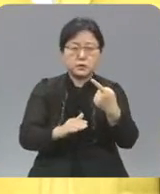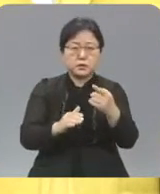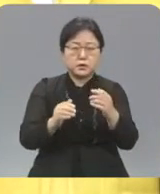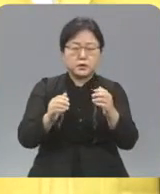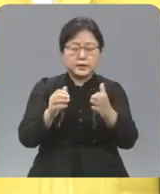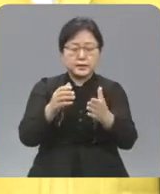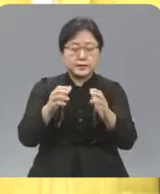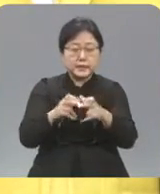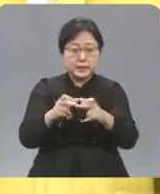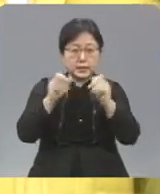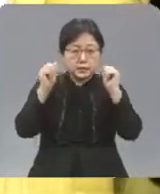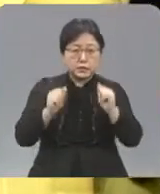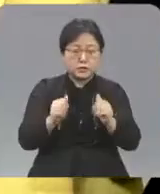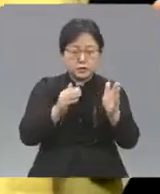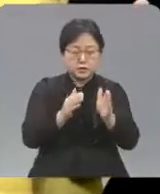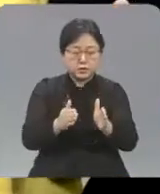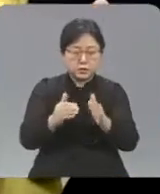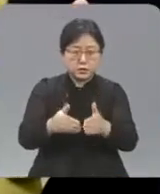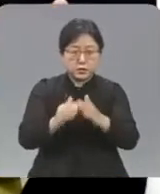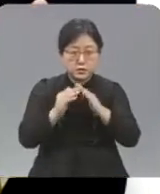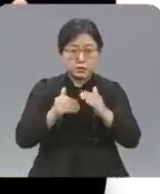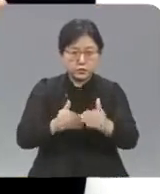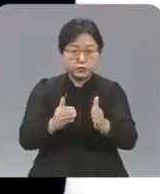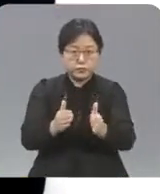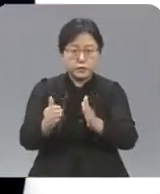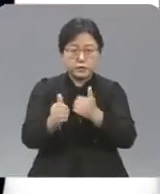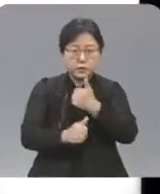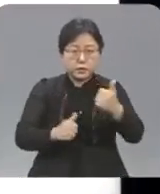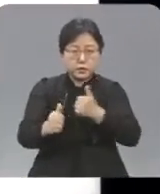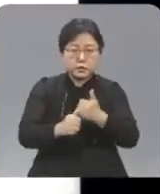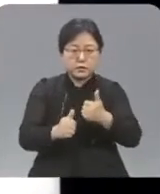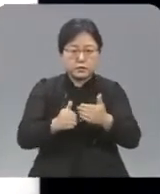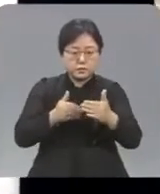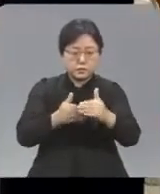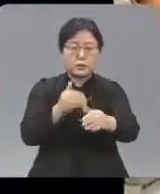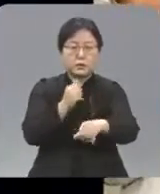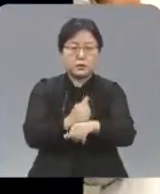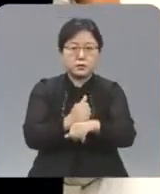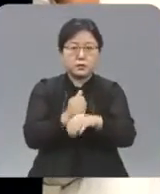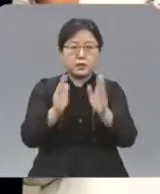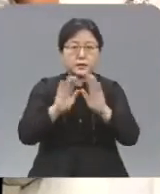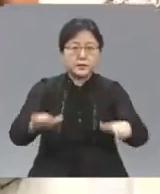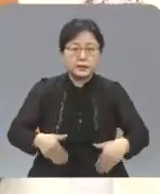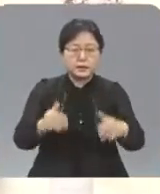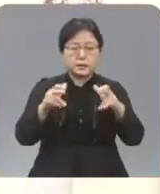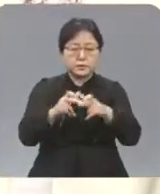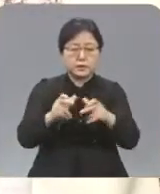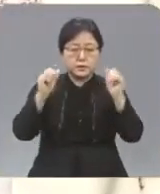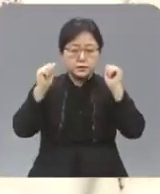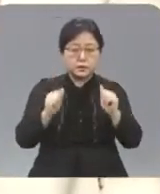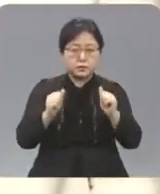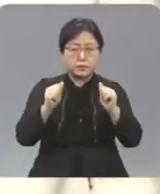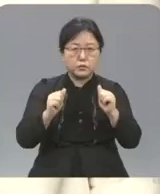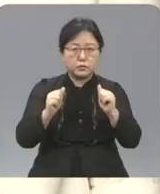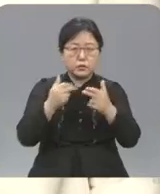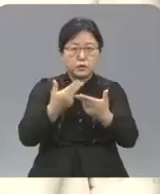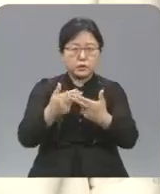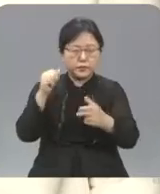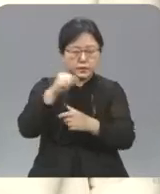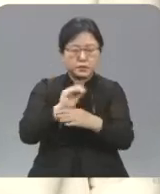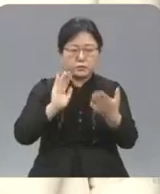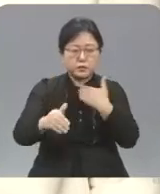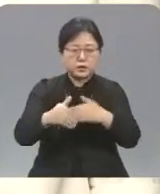담양군 장애인체육회 설립준비위원회를 구성해 설립을 위한 절차를 진행해왔으며 전남 장애인체육회 승인 후 공식